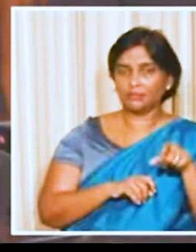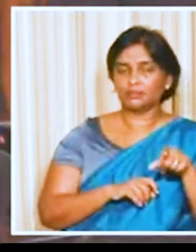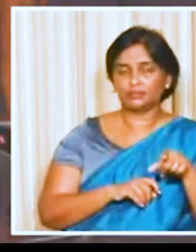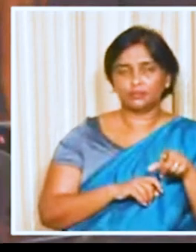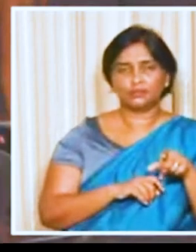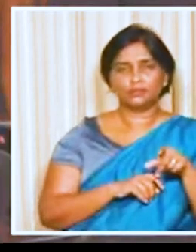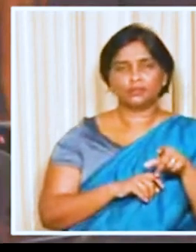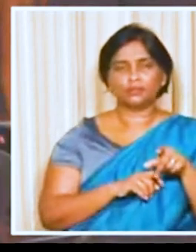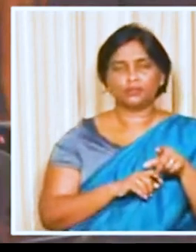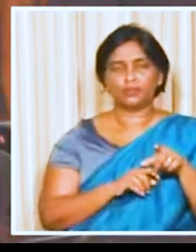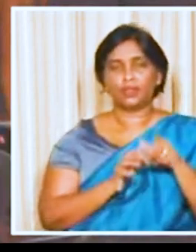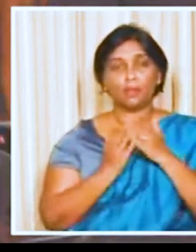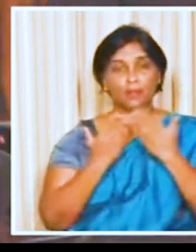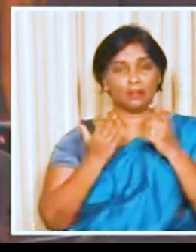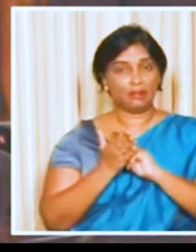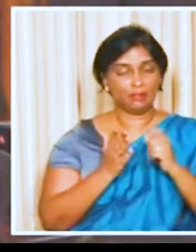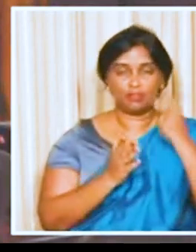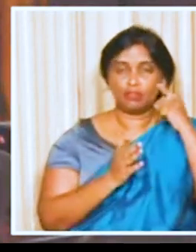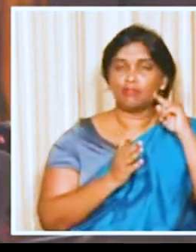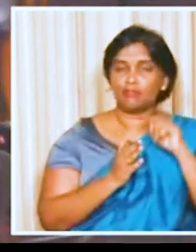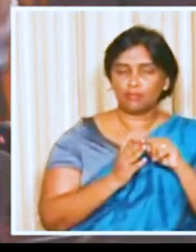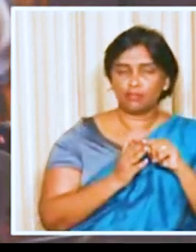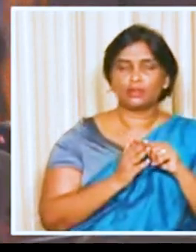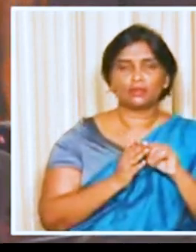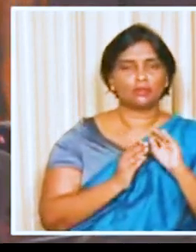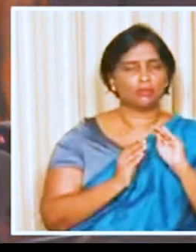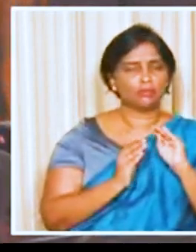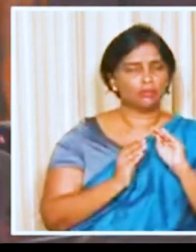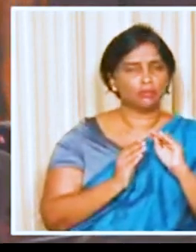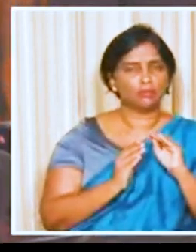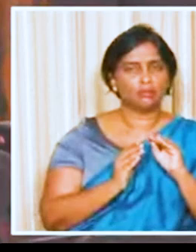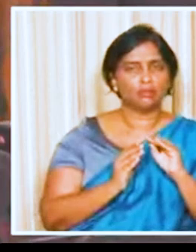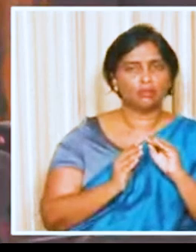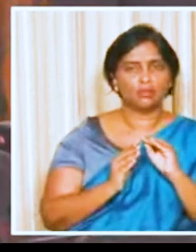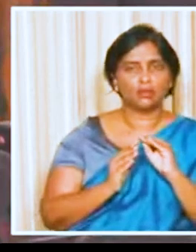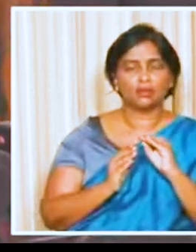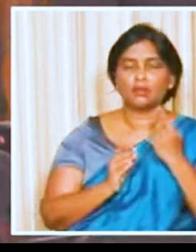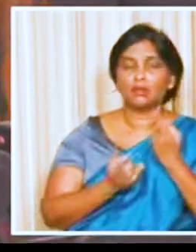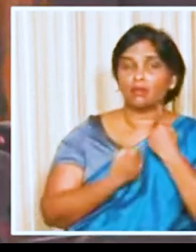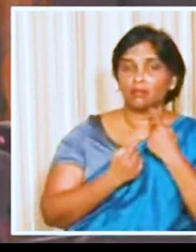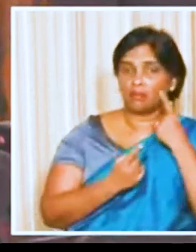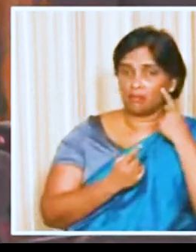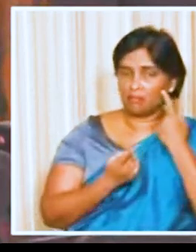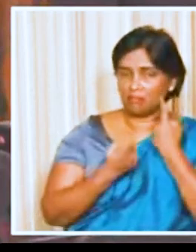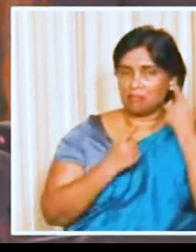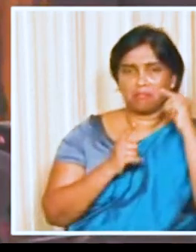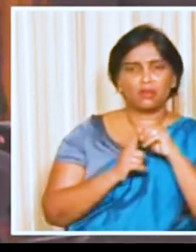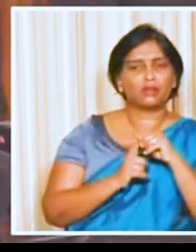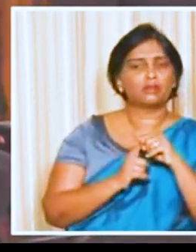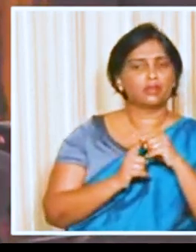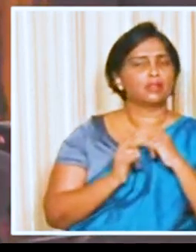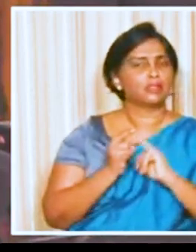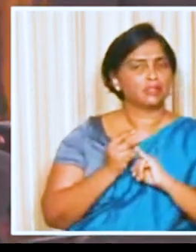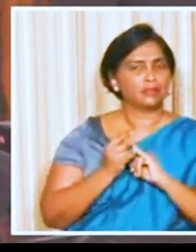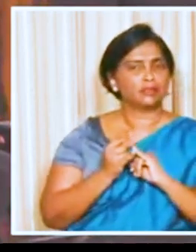ஒரு மாதத்துக்கு ரெண்டு மாதங்களுக்கு முன்பாக ஜனாதிபதி மட்டக்களப்புக்கு வந்த நேரத்திலே செய்தி சேகரிக்க போன கிருஷ்ணகுமார் மற்றும் சசி புண்ணியமூர்த்தி ஆகிய இருவருக்கும்